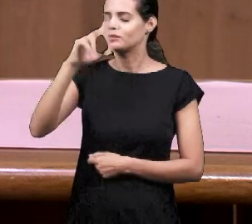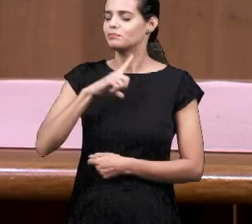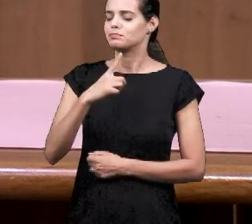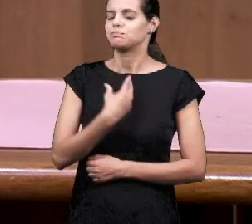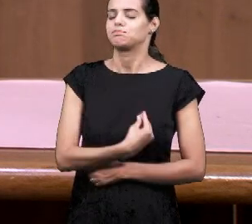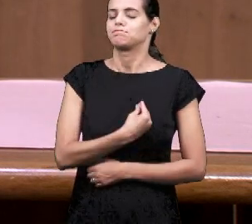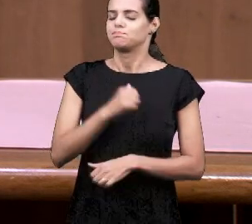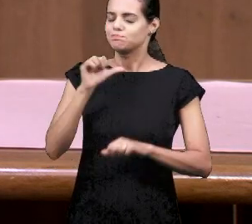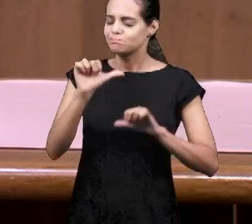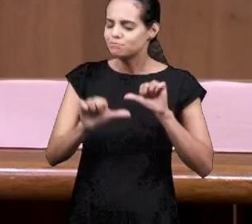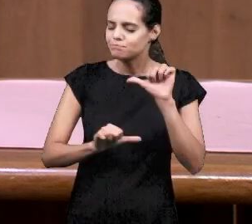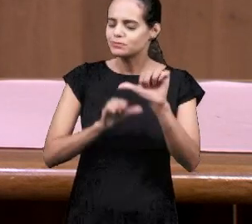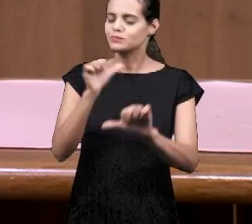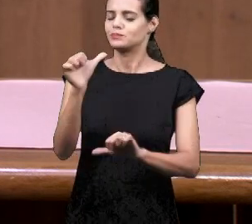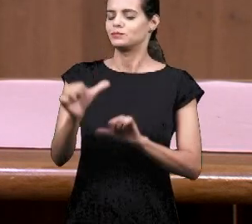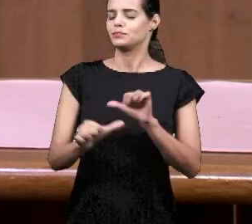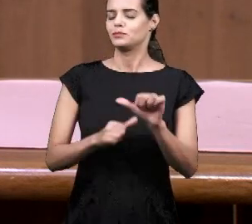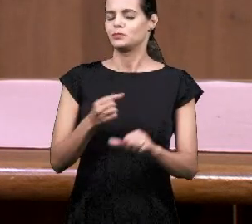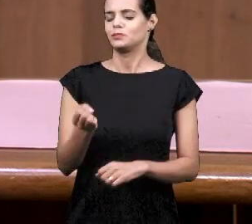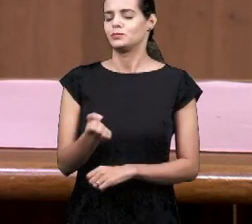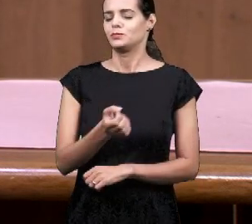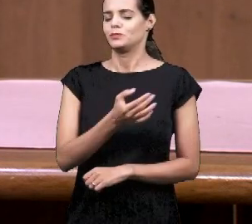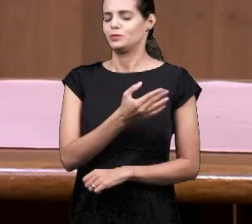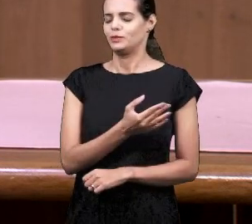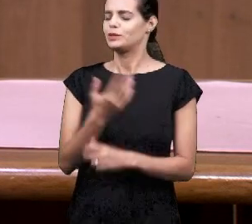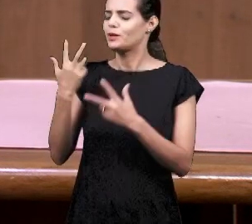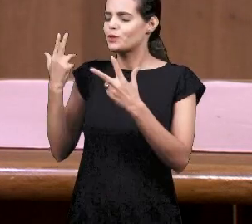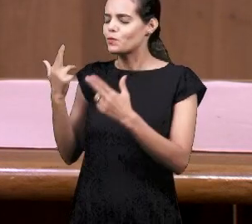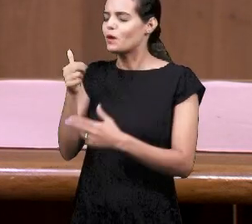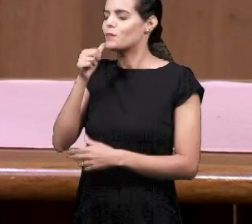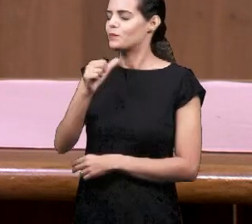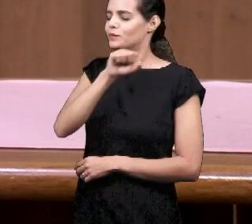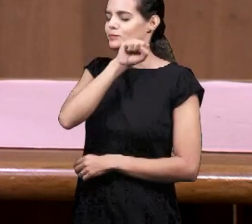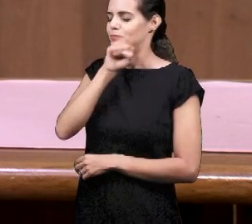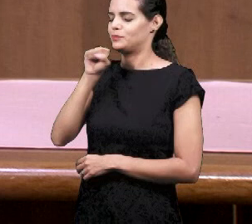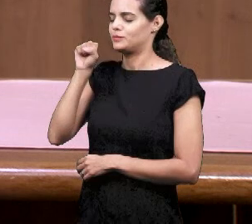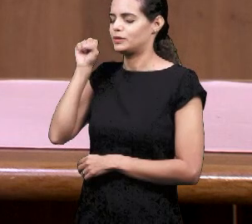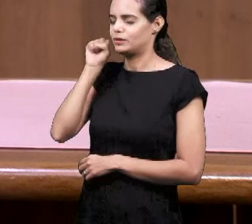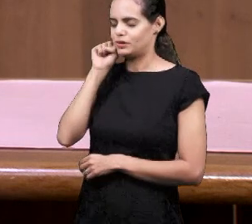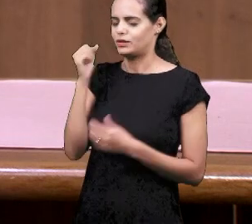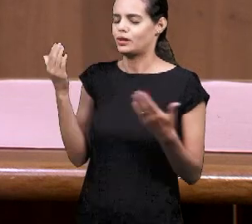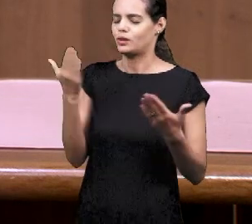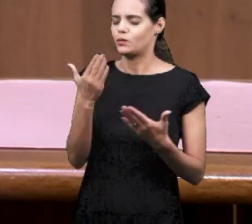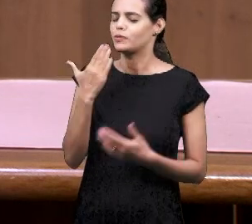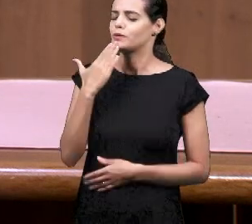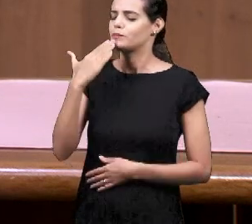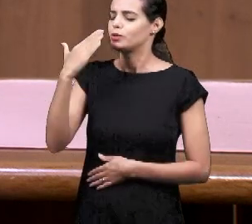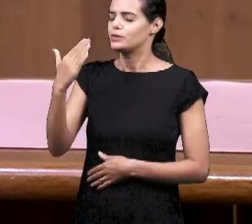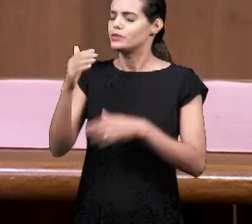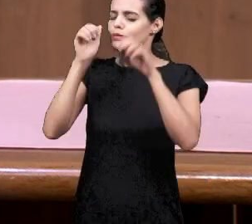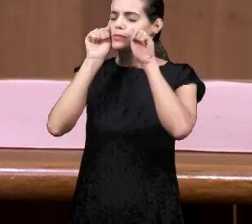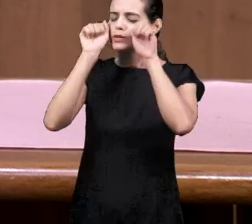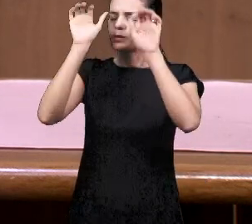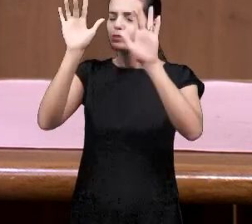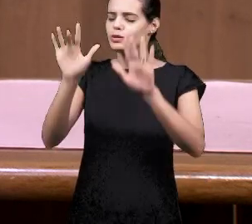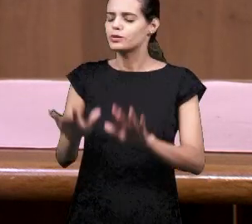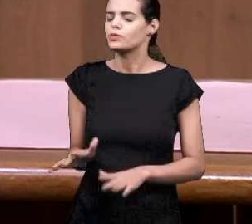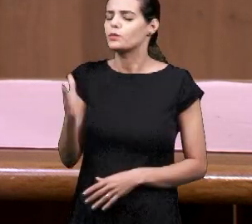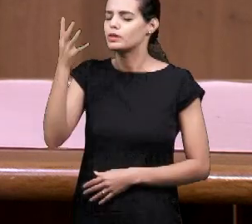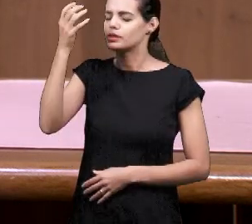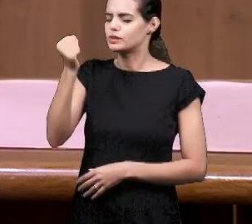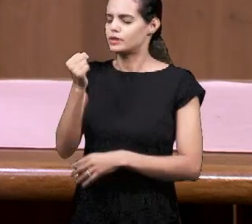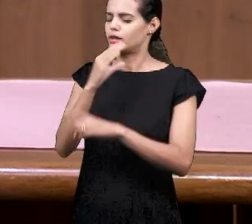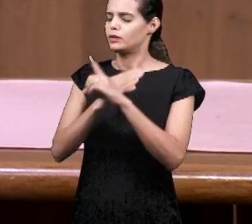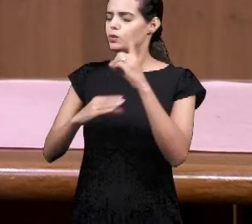de vivre une transformation de vie comme c'est passé avec cette femme à Samarie. Nous demandons, bénis-nous, reçois sous ton autel ce culte